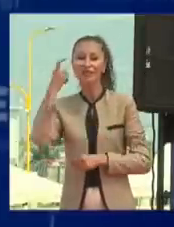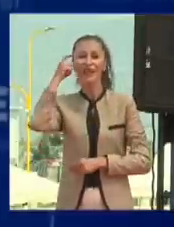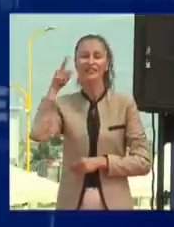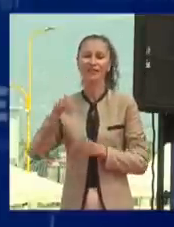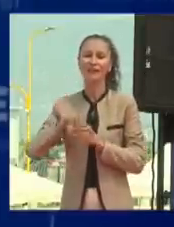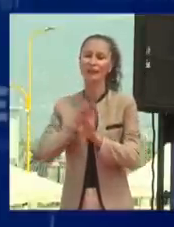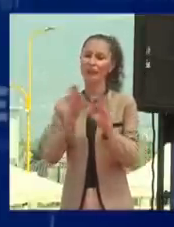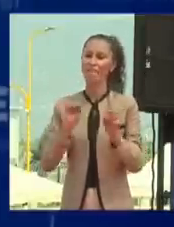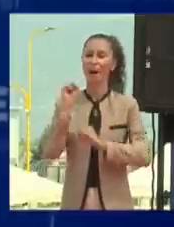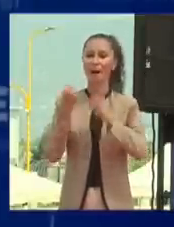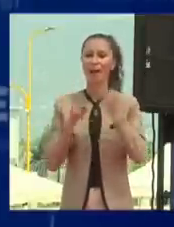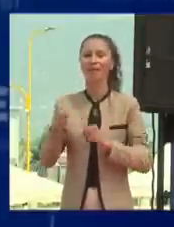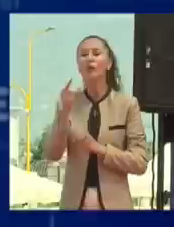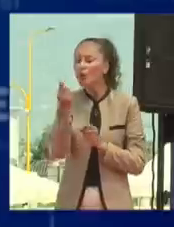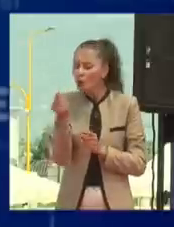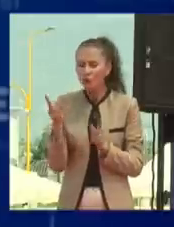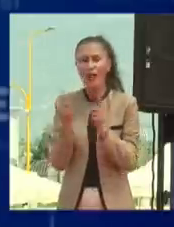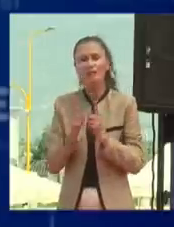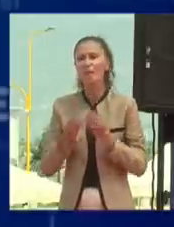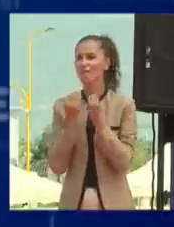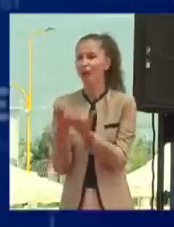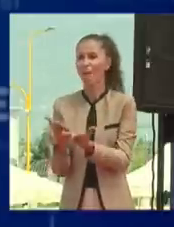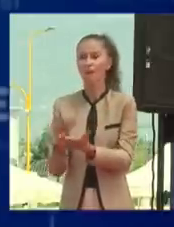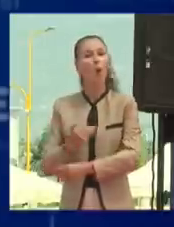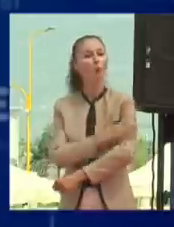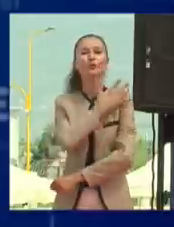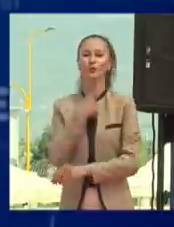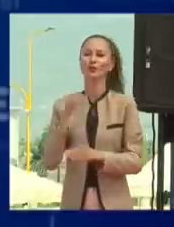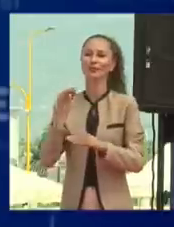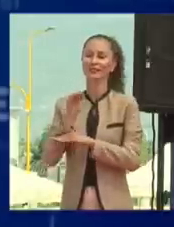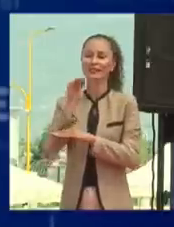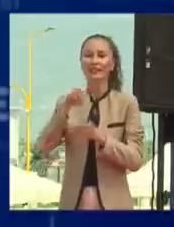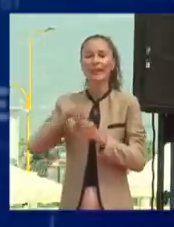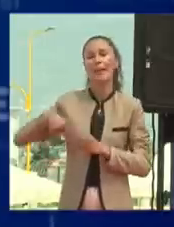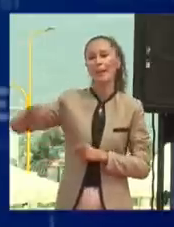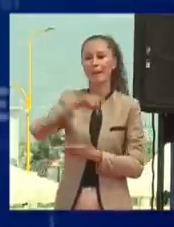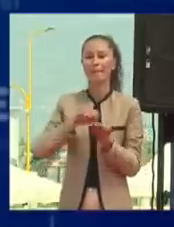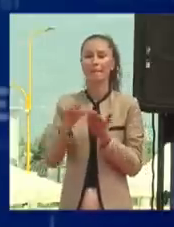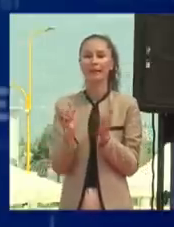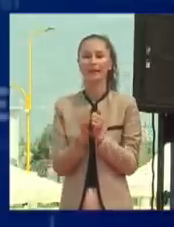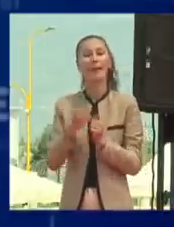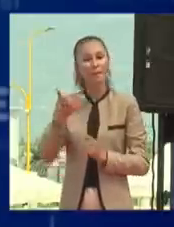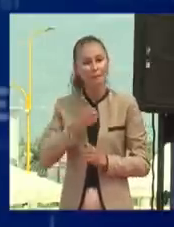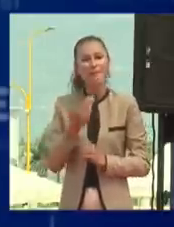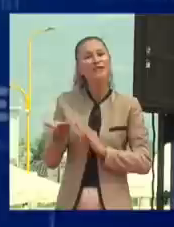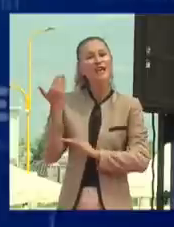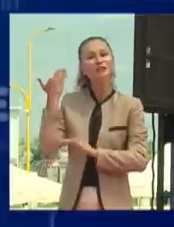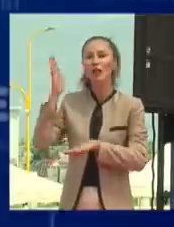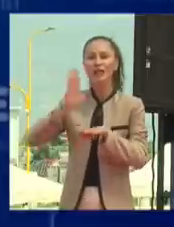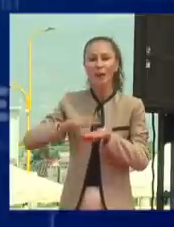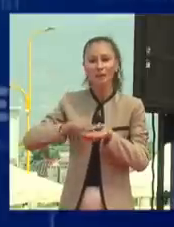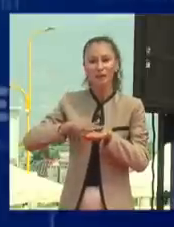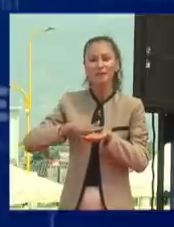hareket ederiz biz. Ve her kuruşun hesabını vermenin onurunu taşırız. Hep birlikte taşırız. Bizim geçmişte